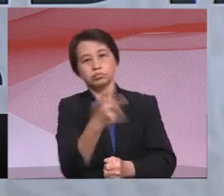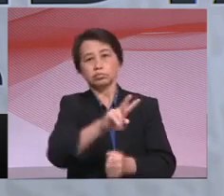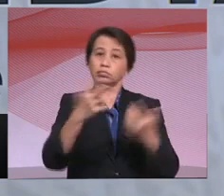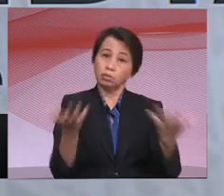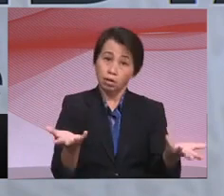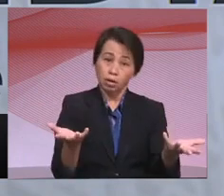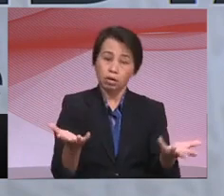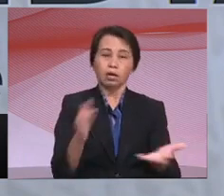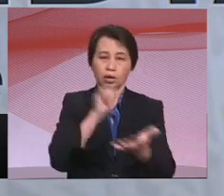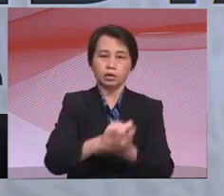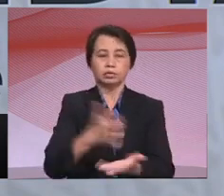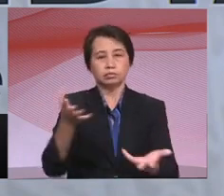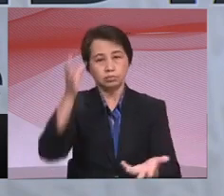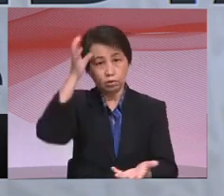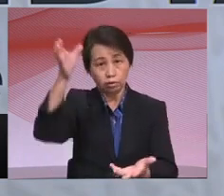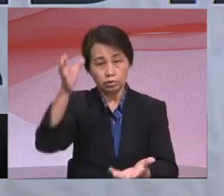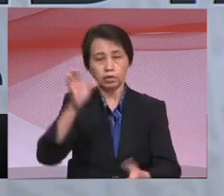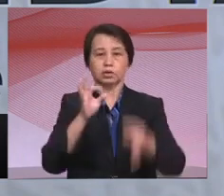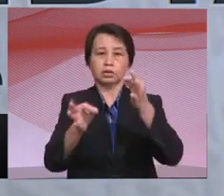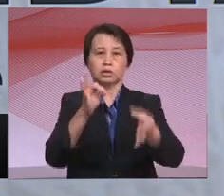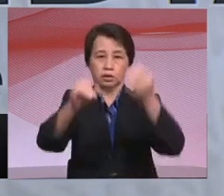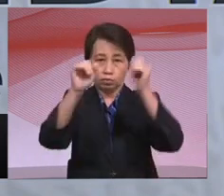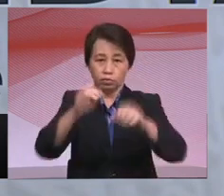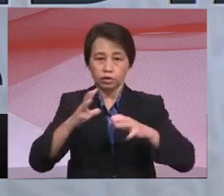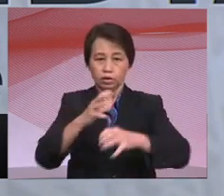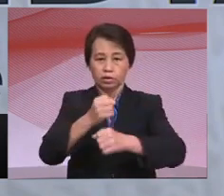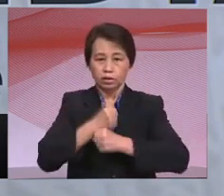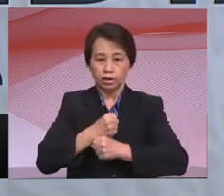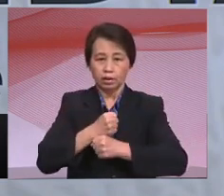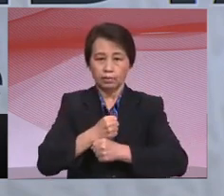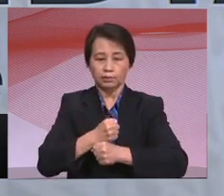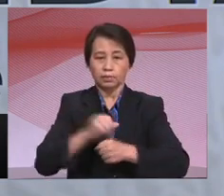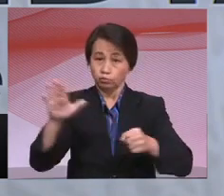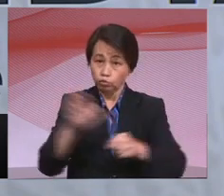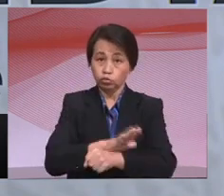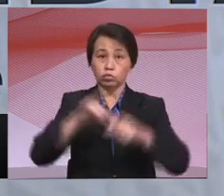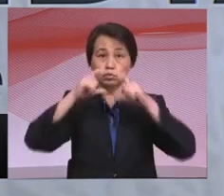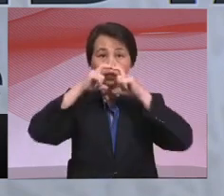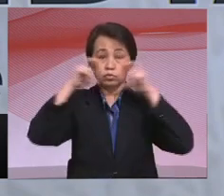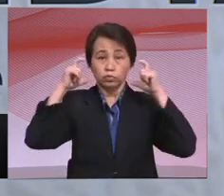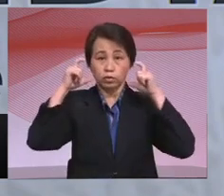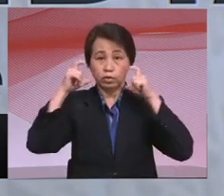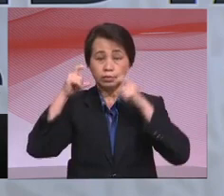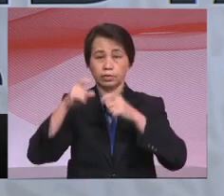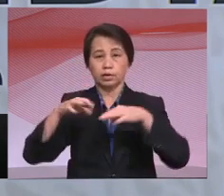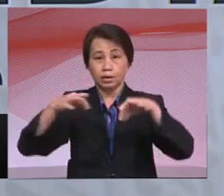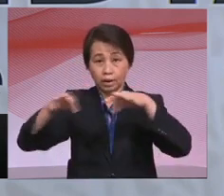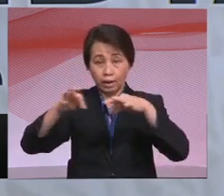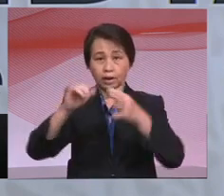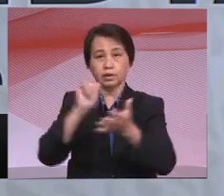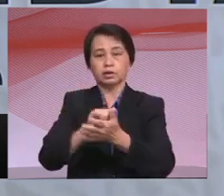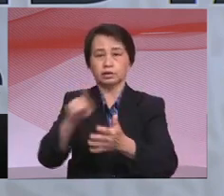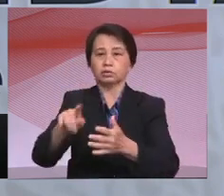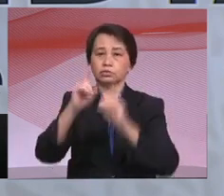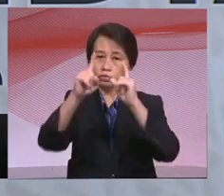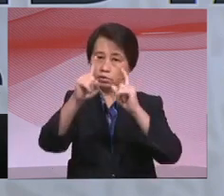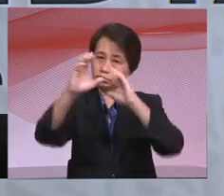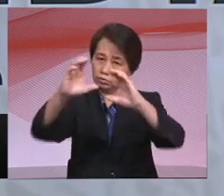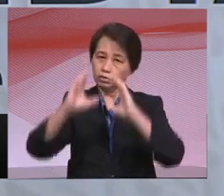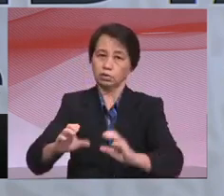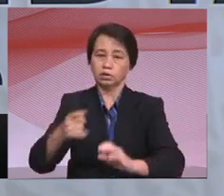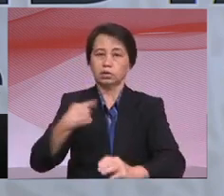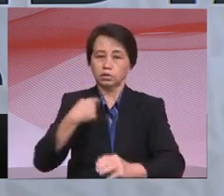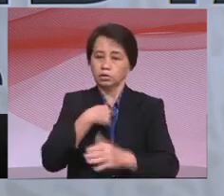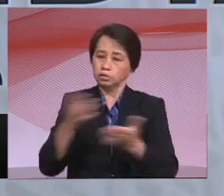Jadi inilah konsep. Kalau kita boleh mendapatkan cukup face mask fabric, dan mungkin itulah satu cara untuk